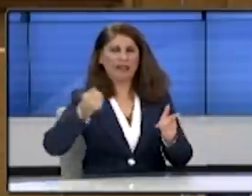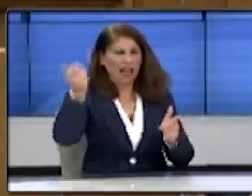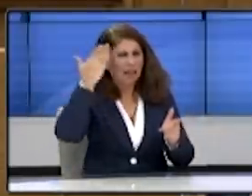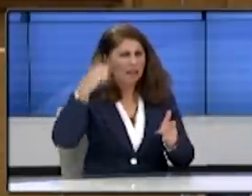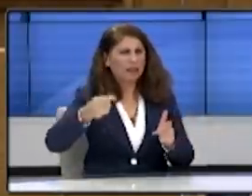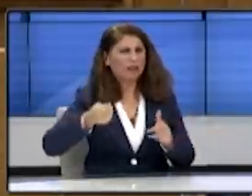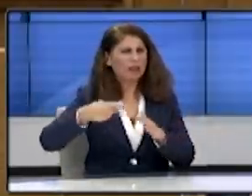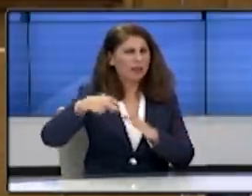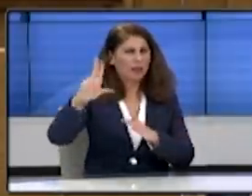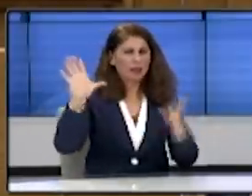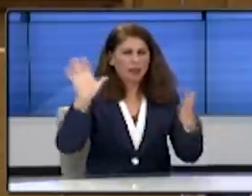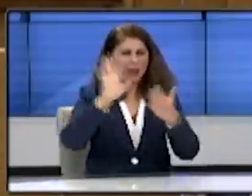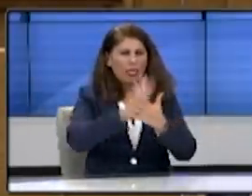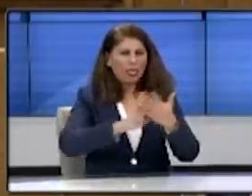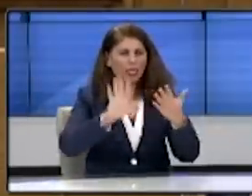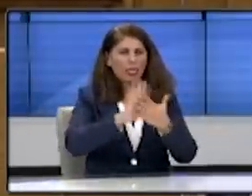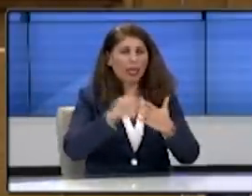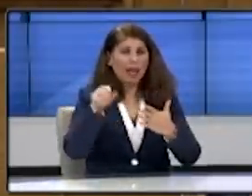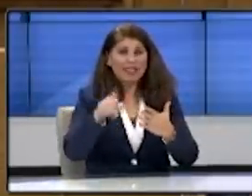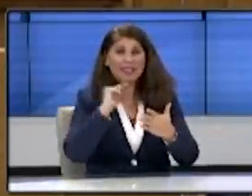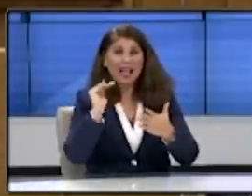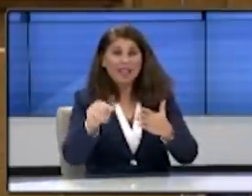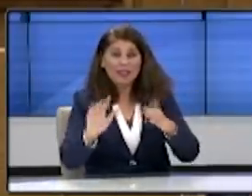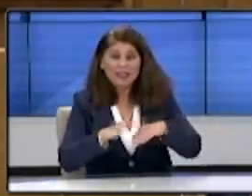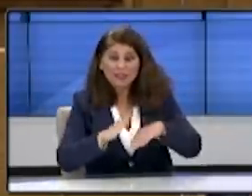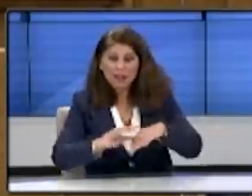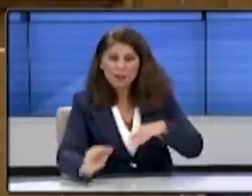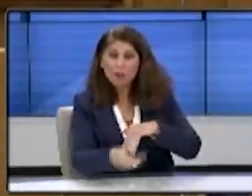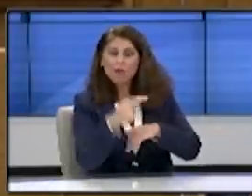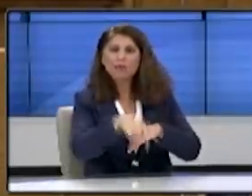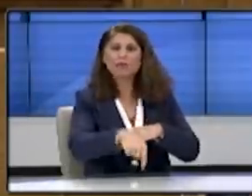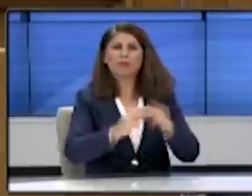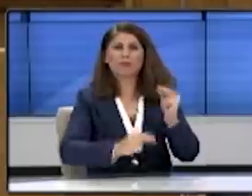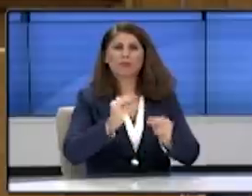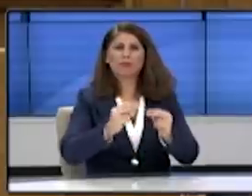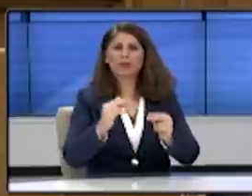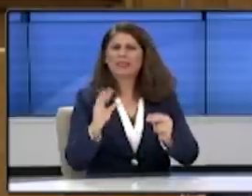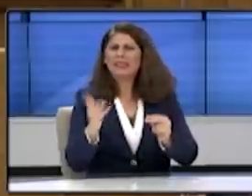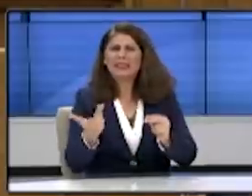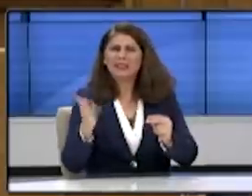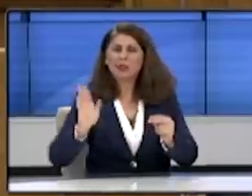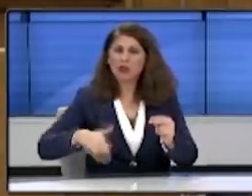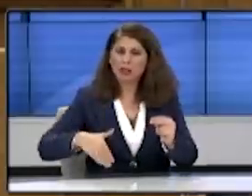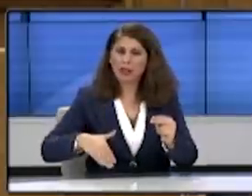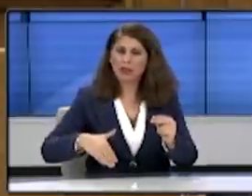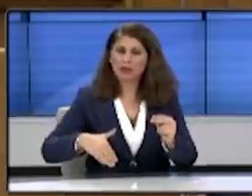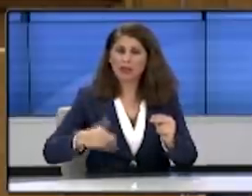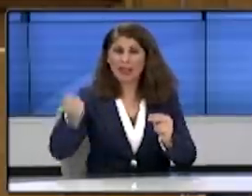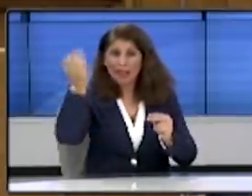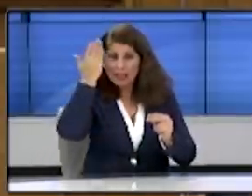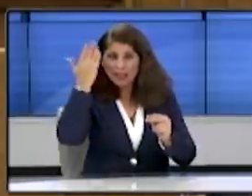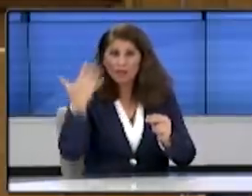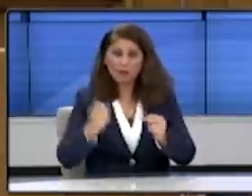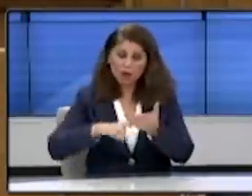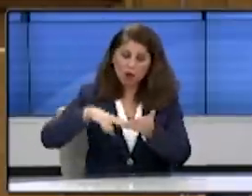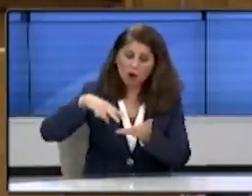ανατιμήσεις, αφού συσκοτίζει τις ίδιες τις αιτίες που δημιουργούν το πρόβλημα. Τι είναι τελικά η ακρίβεια που